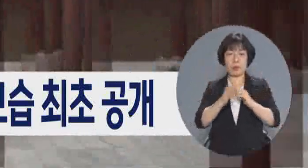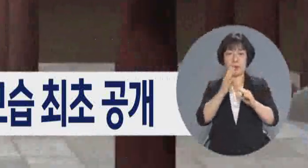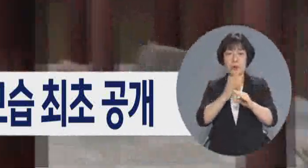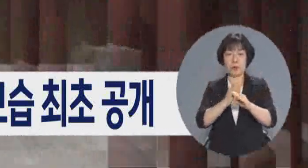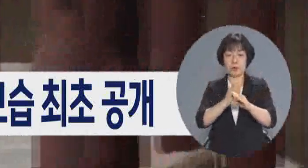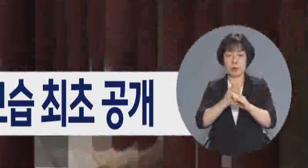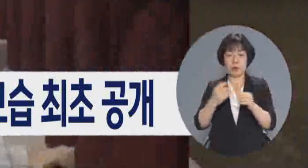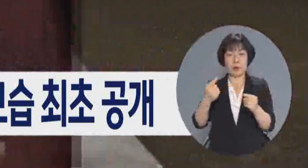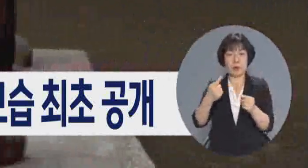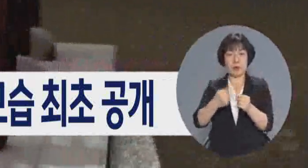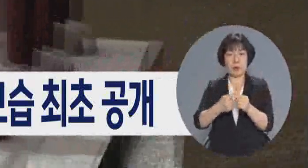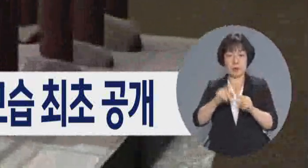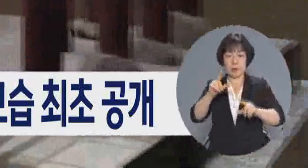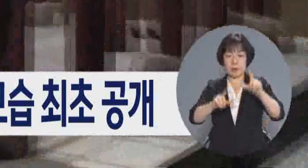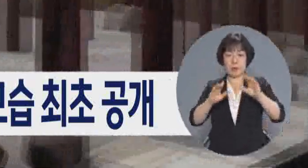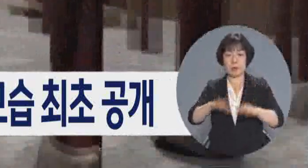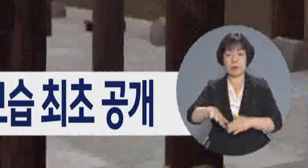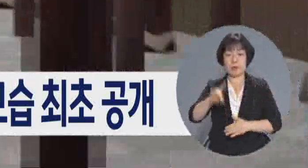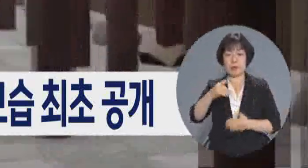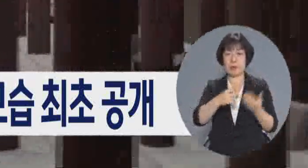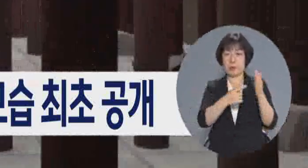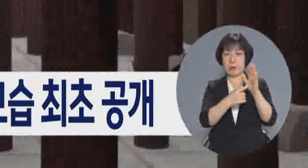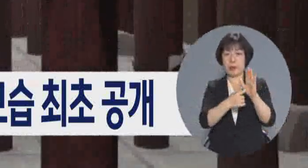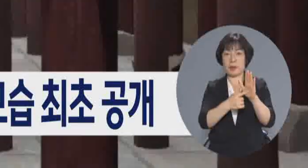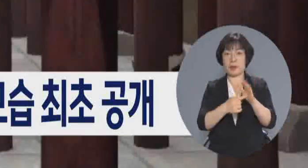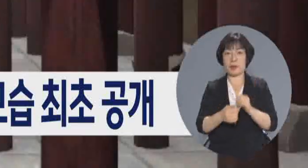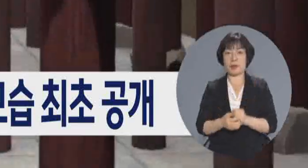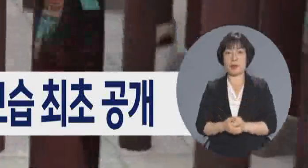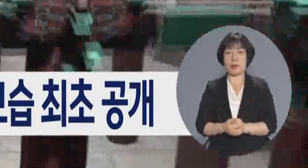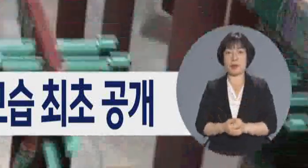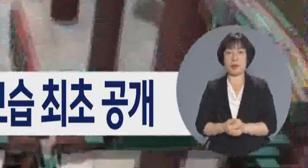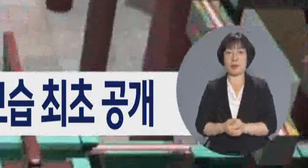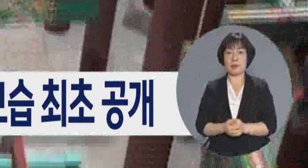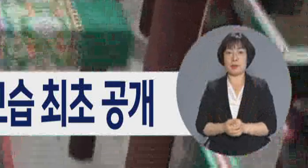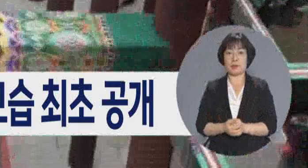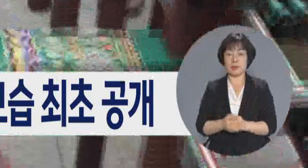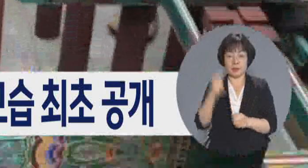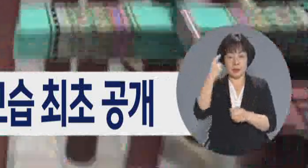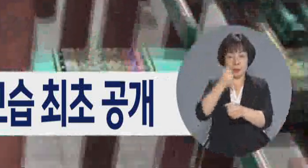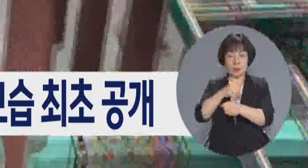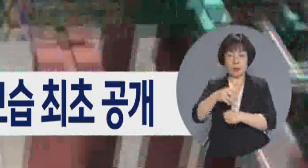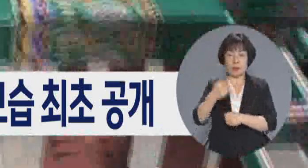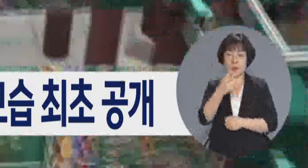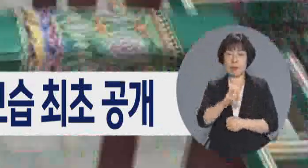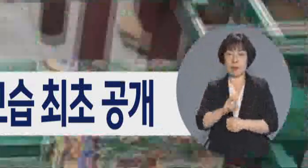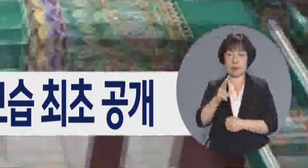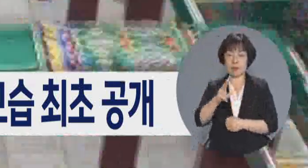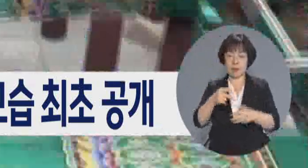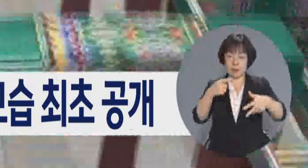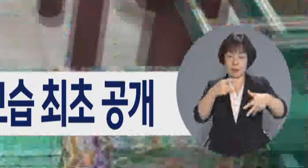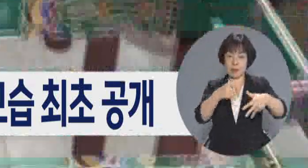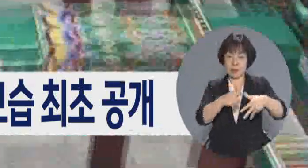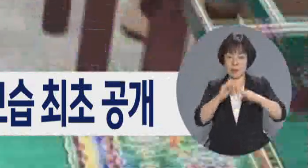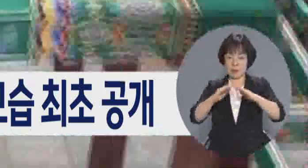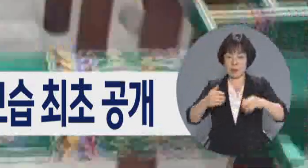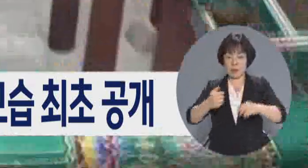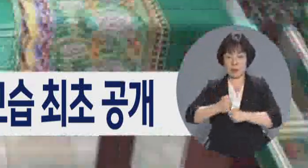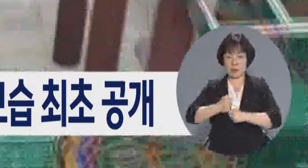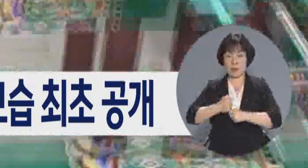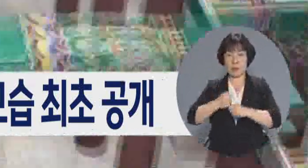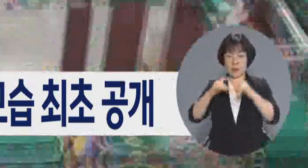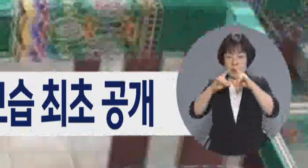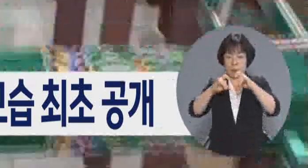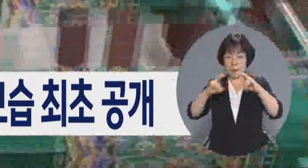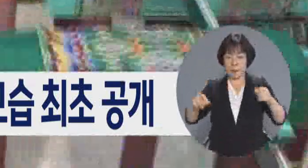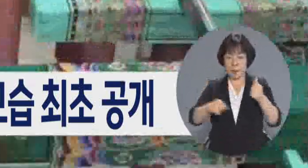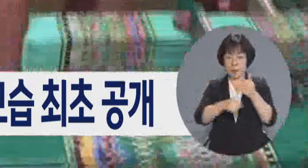공정률이 진행된 1단계 모습을 오늘 최초 공개했습니다. 연구소는 2022년에 진남관과 전라좌수영송